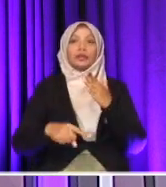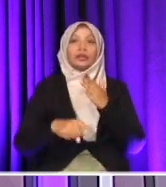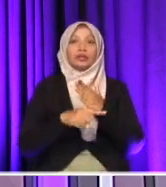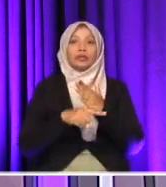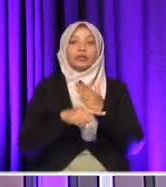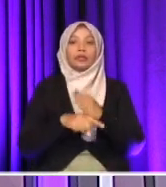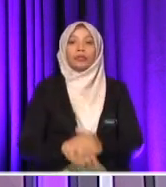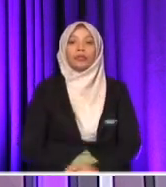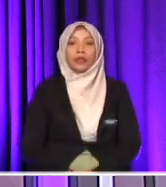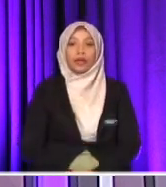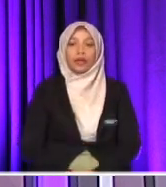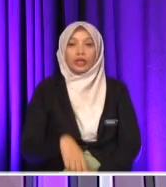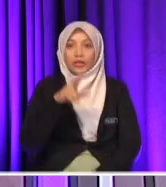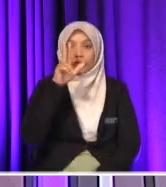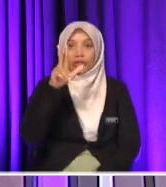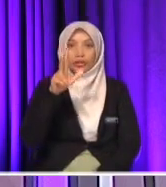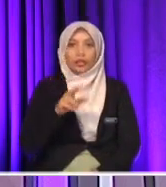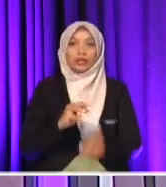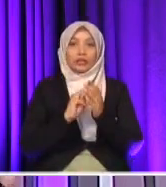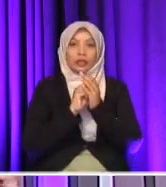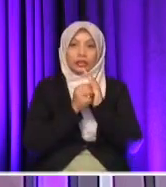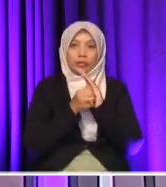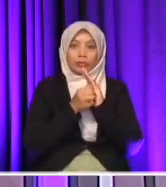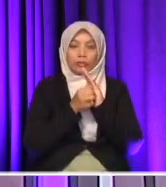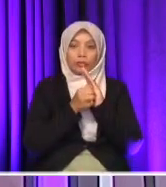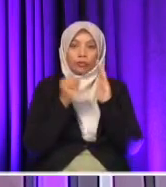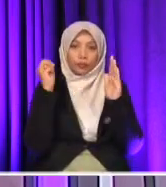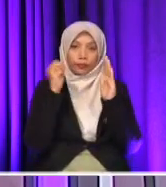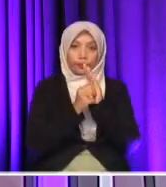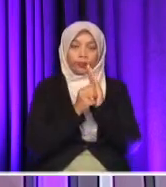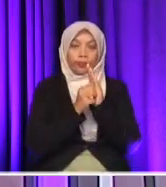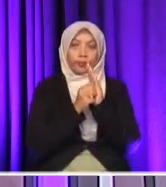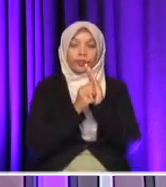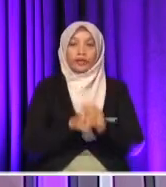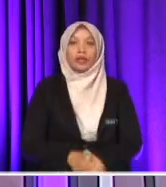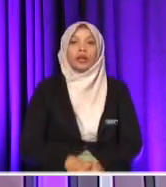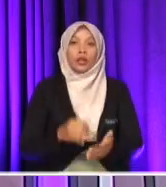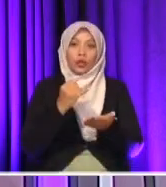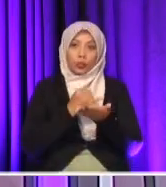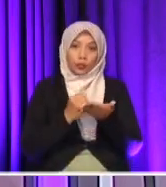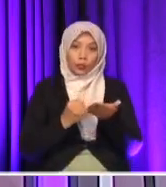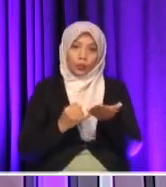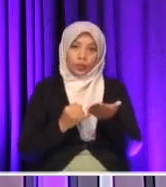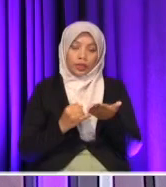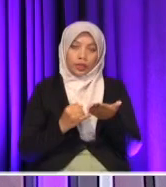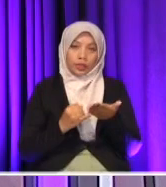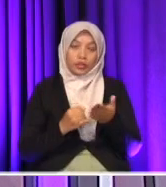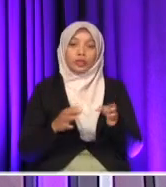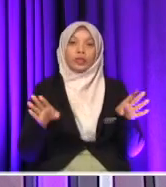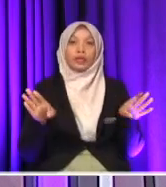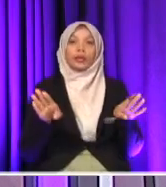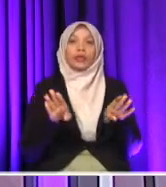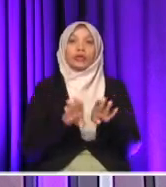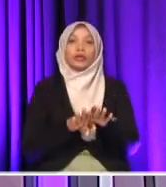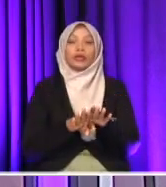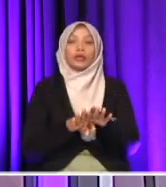ada boleh 3 simbol ni kalau kita nak melukis dia sebagai pemuat berkutub. So kita kena label lah. Okay,